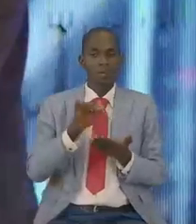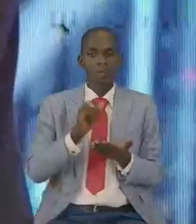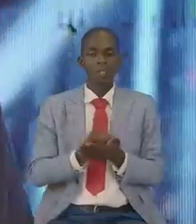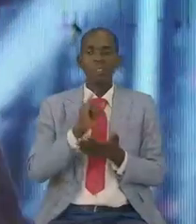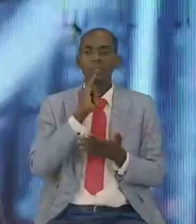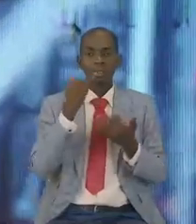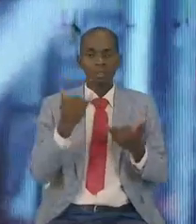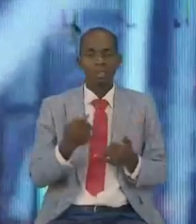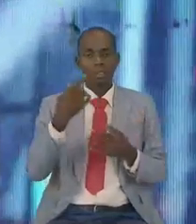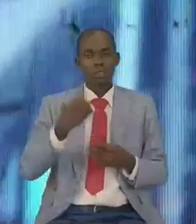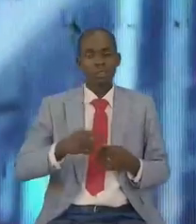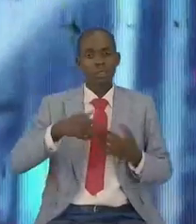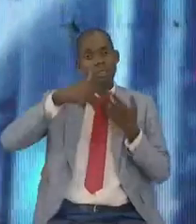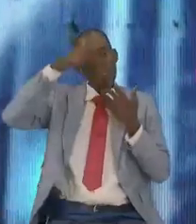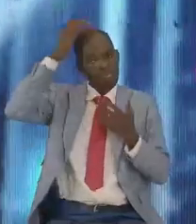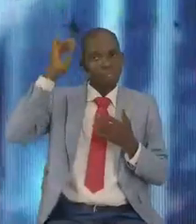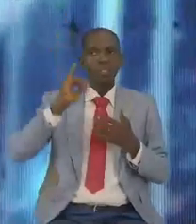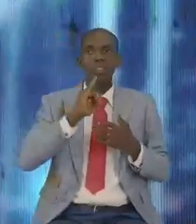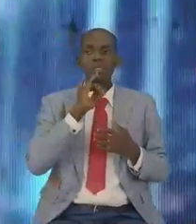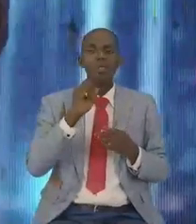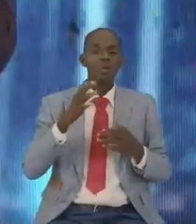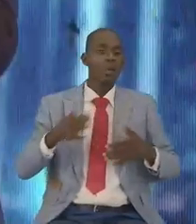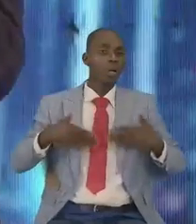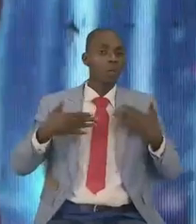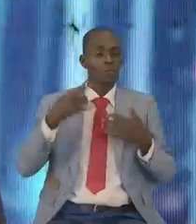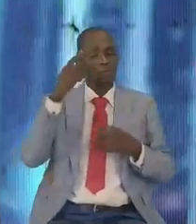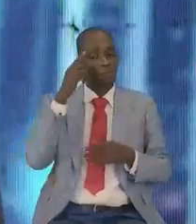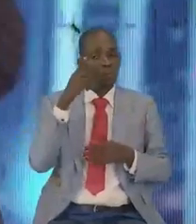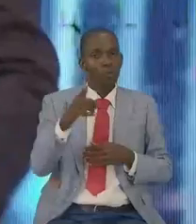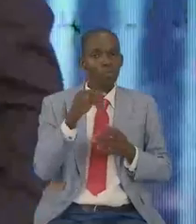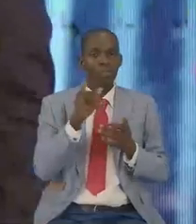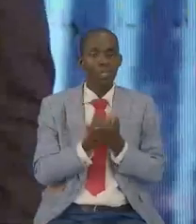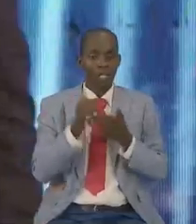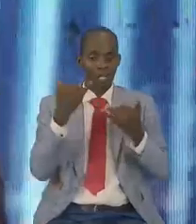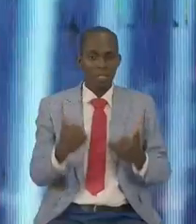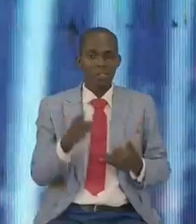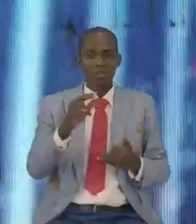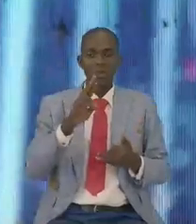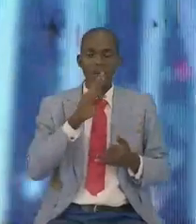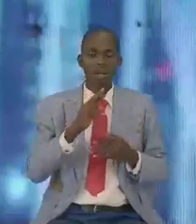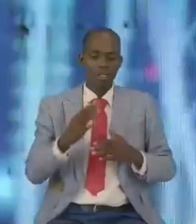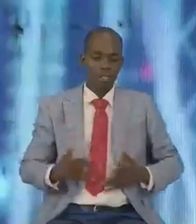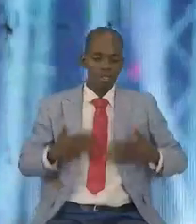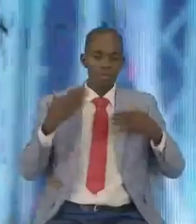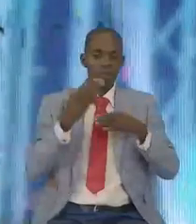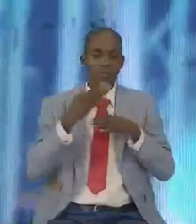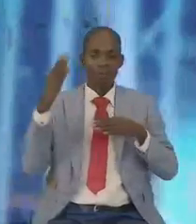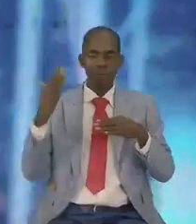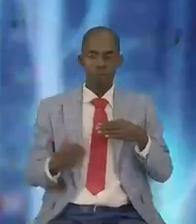Le lion est tellement content de toi. Maintenant, tu crois totalement et complètement en